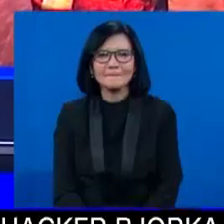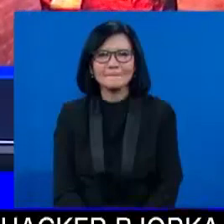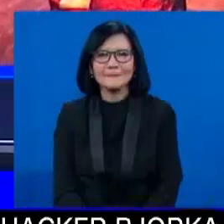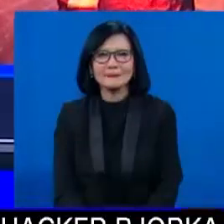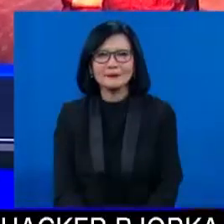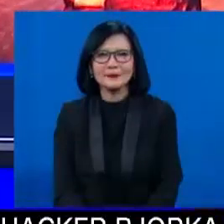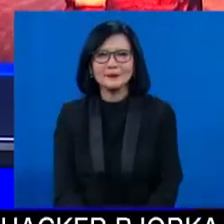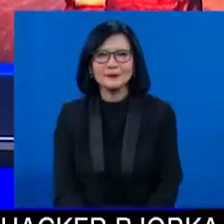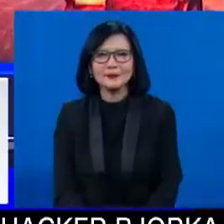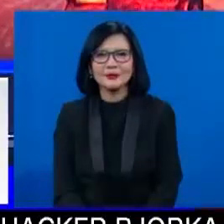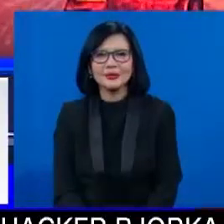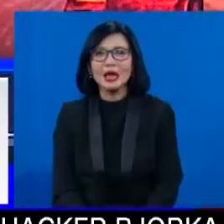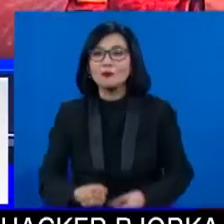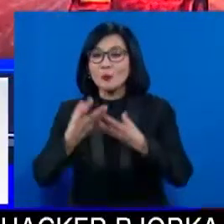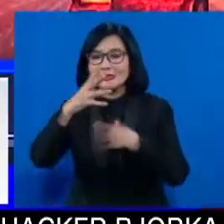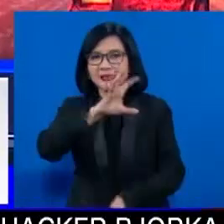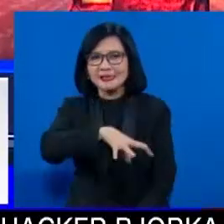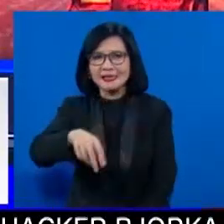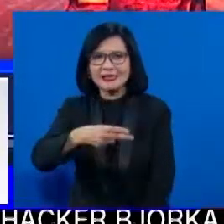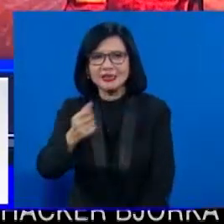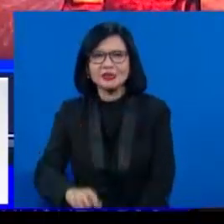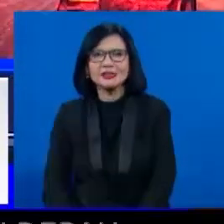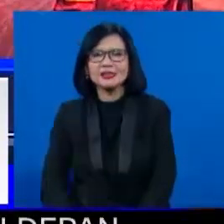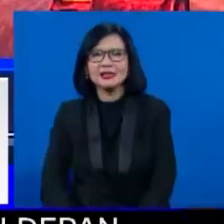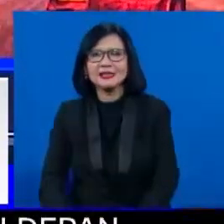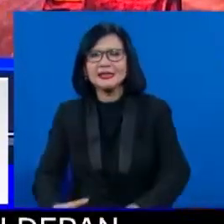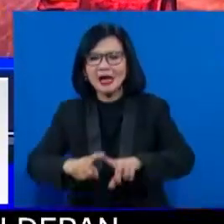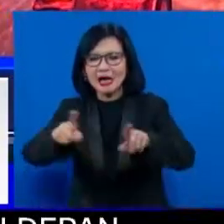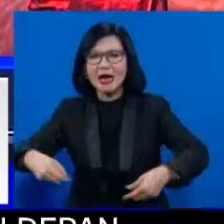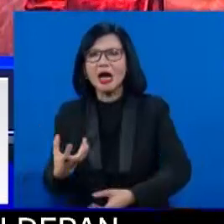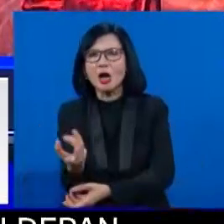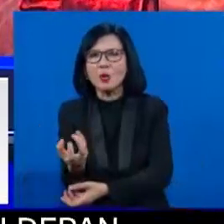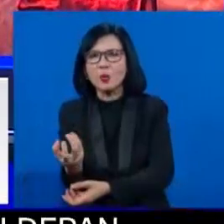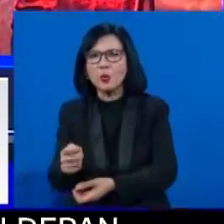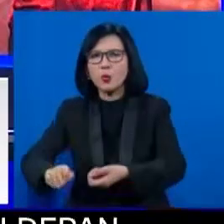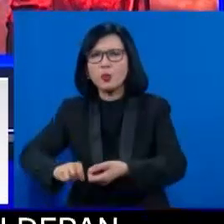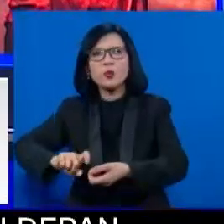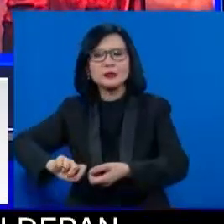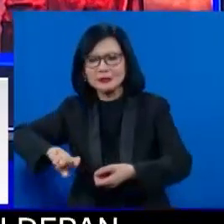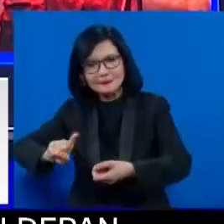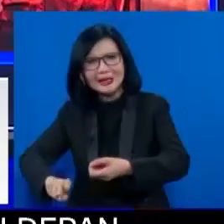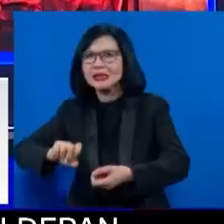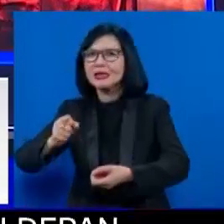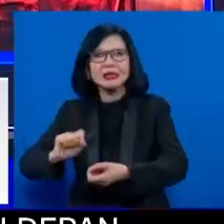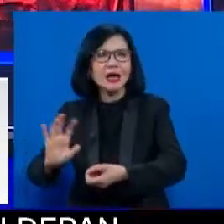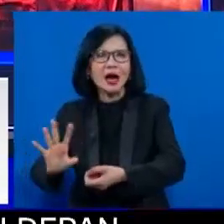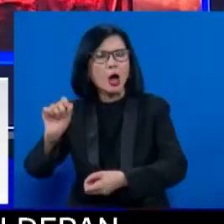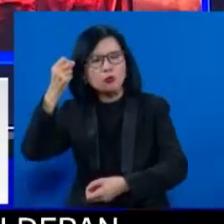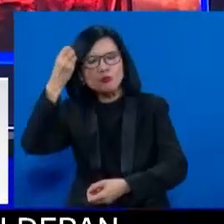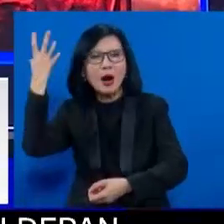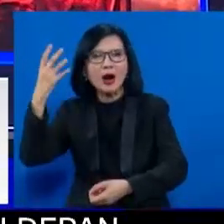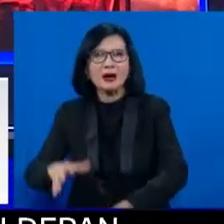Kita ke informasi dari sejumlah daerah di tanah air. Diduga lupa mematikan kompor sebuah rumah mewah dua lantai di Jalan Kaliman Timur 1